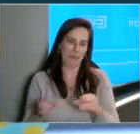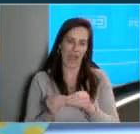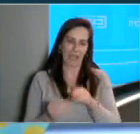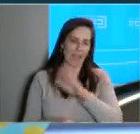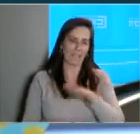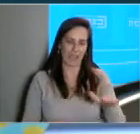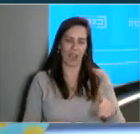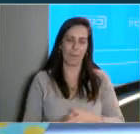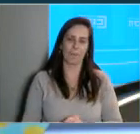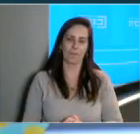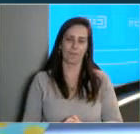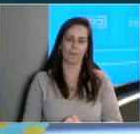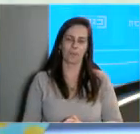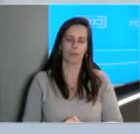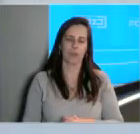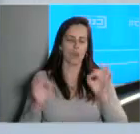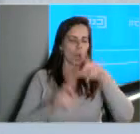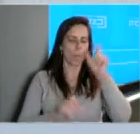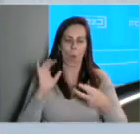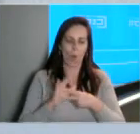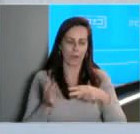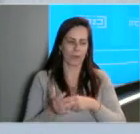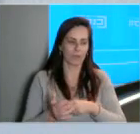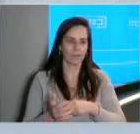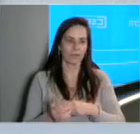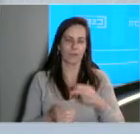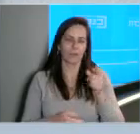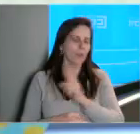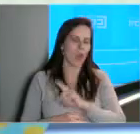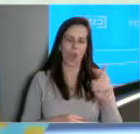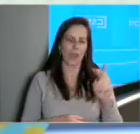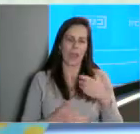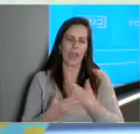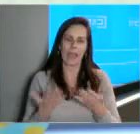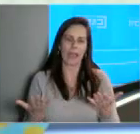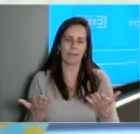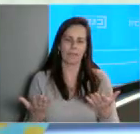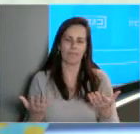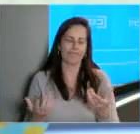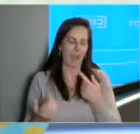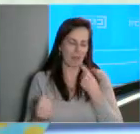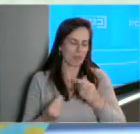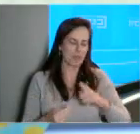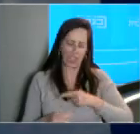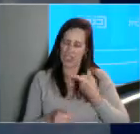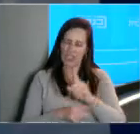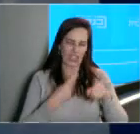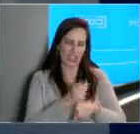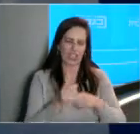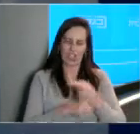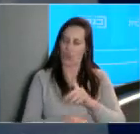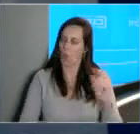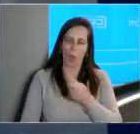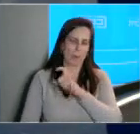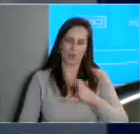ביחד, ואף פוליטיקאי, שוב, אין פסים אישיים שלא ירדו אליהם, אבל אי אפשר להאשים רק צד